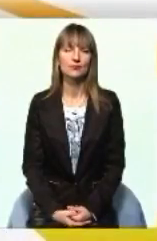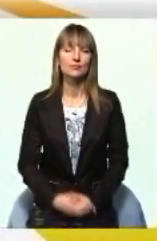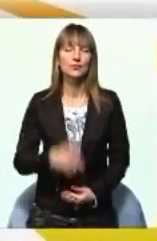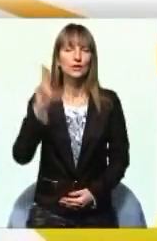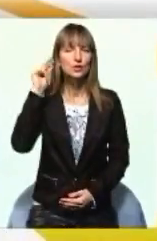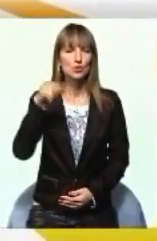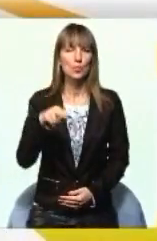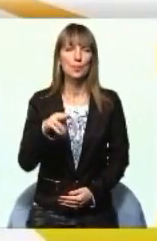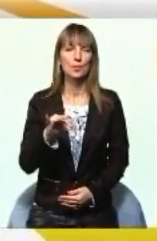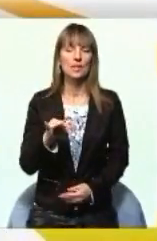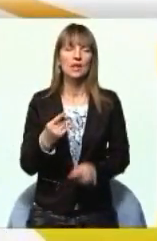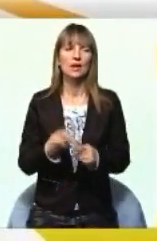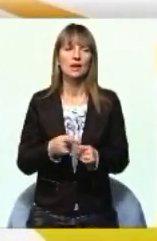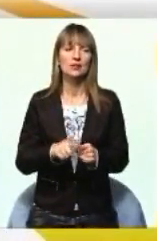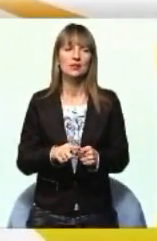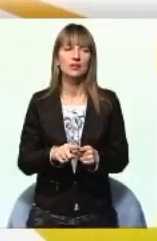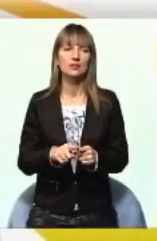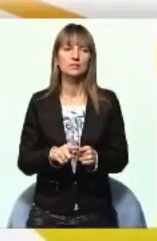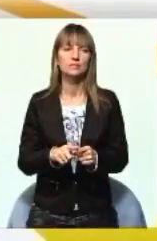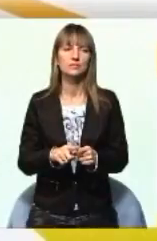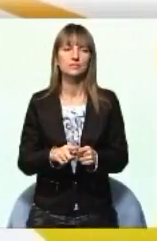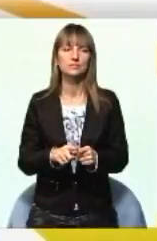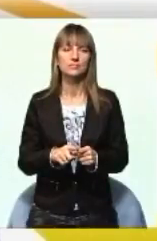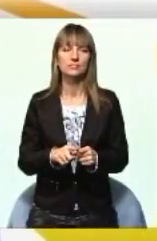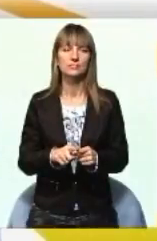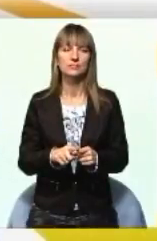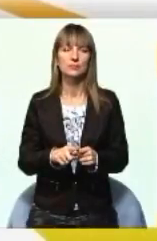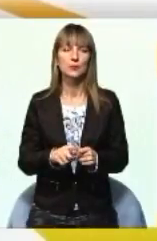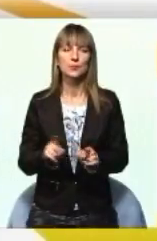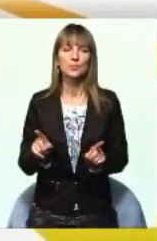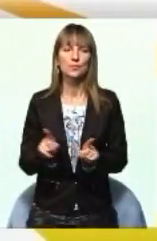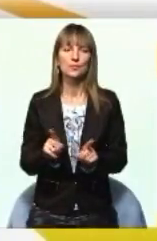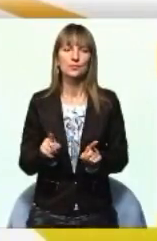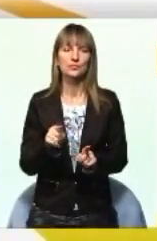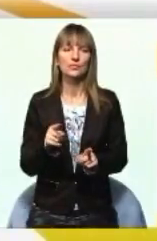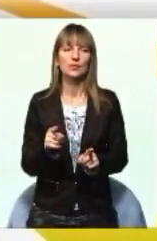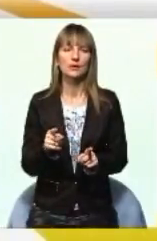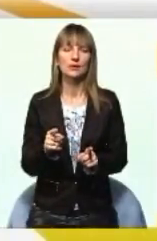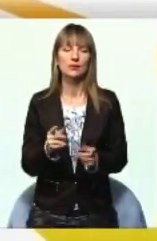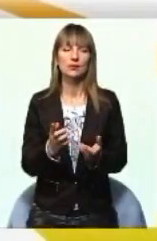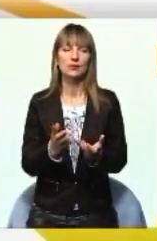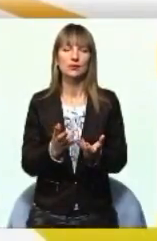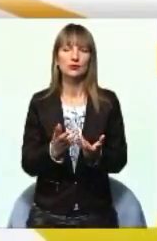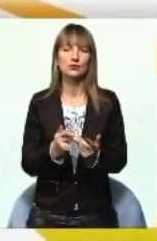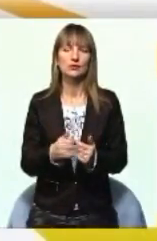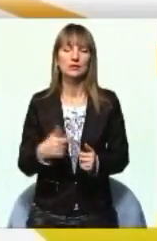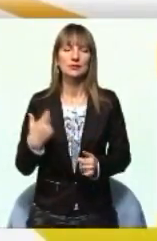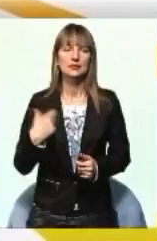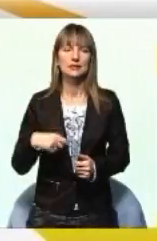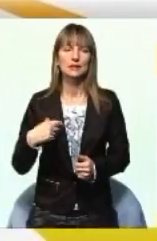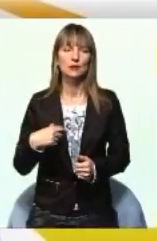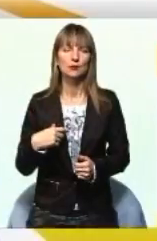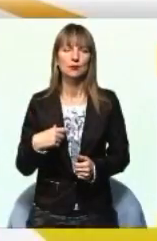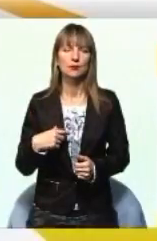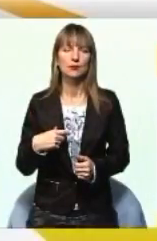Число пи это как оно чтобы оно как считало одно себя, ну,